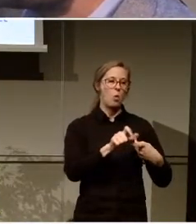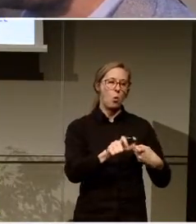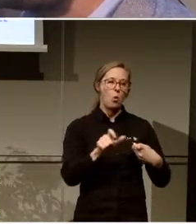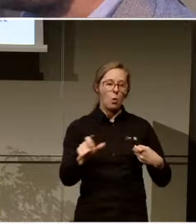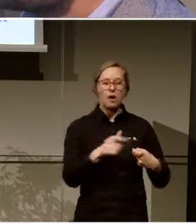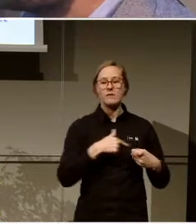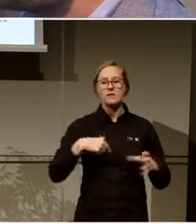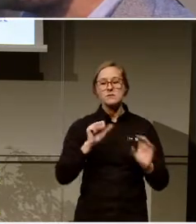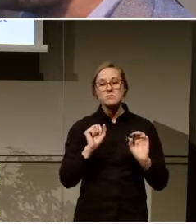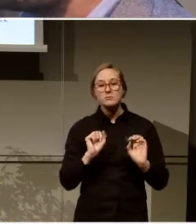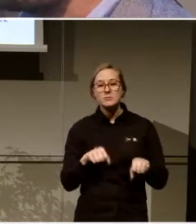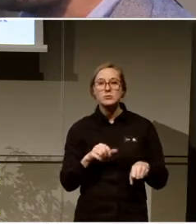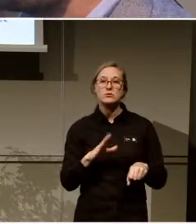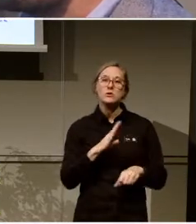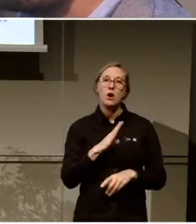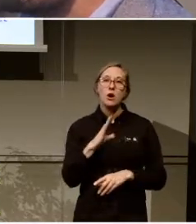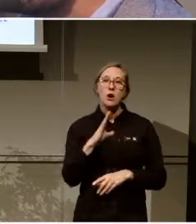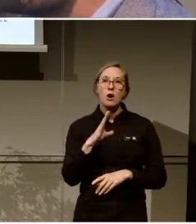ha